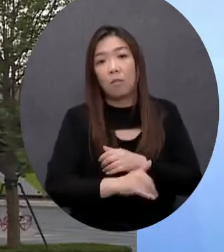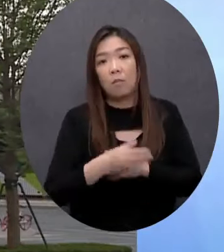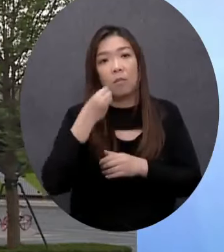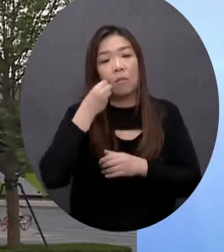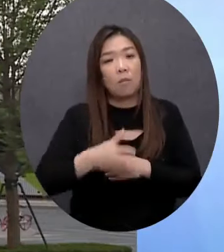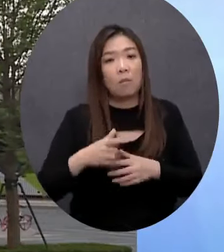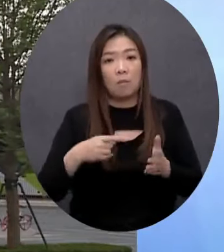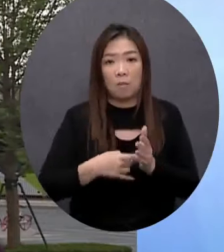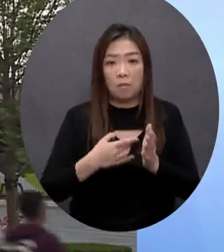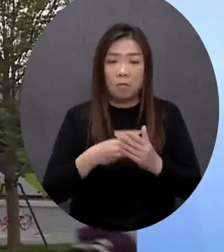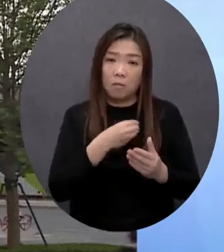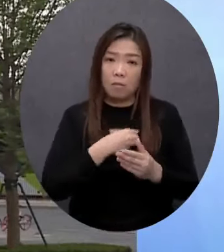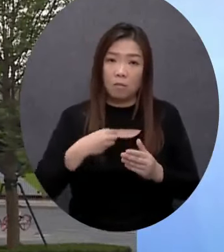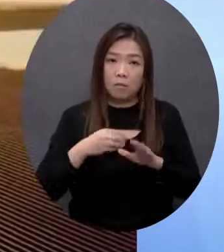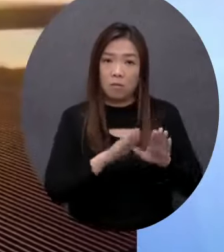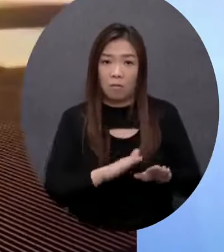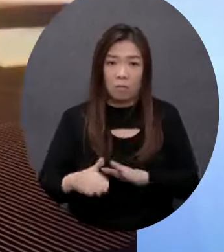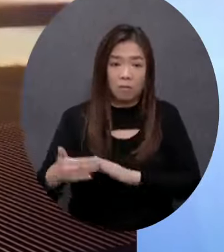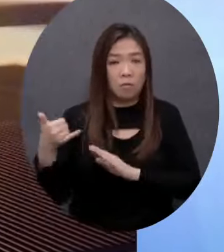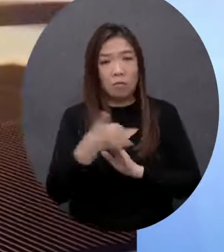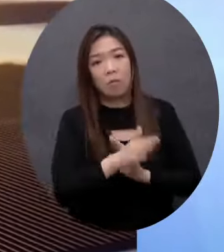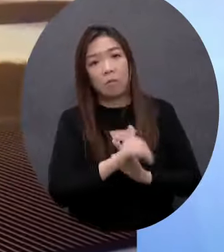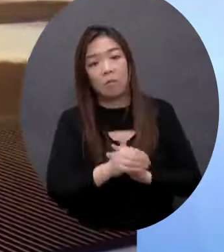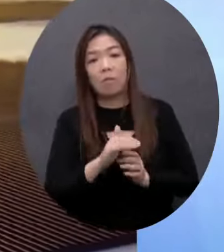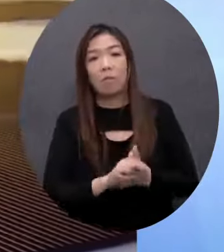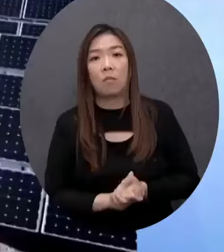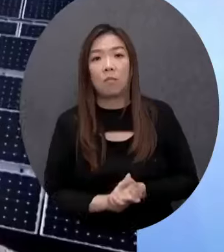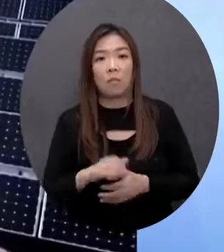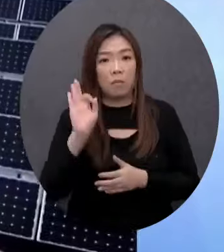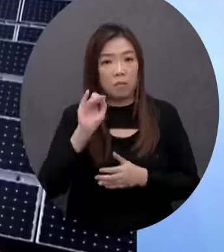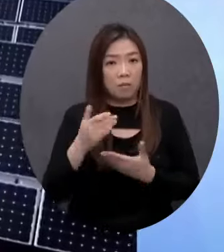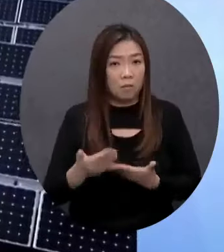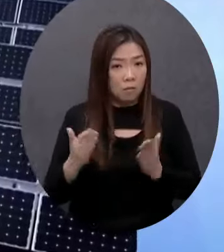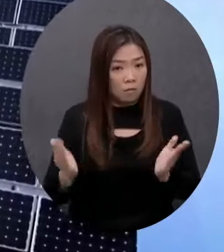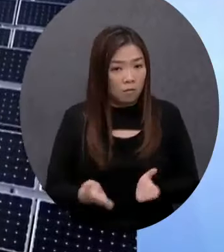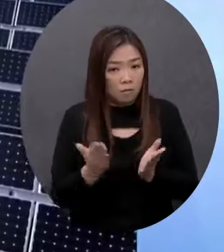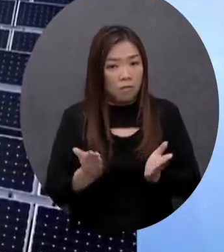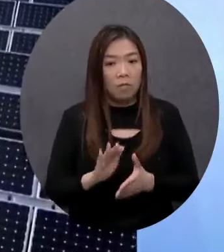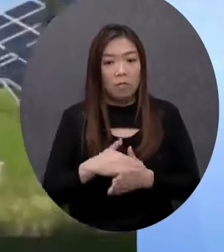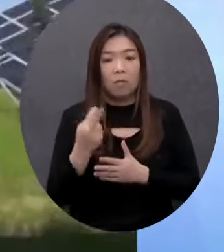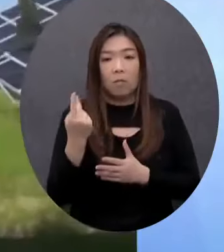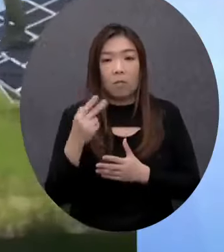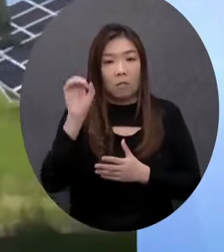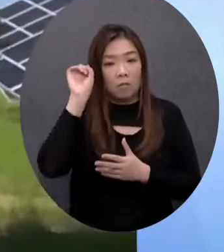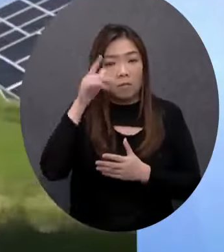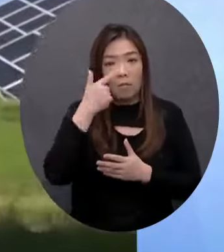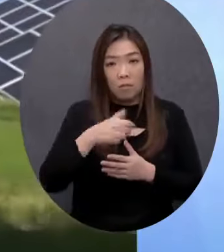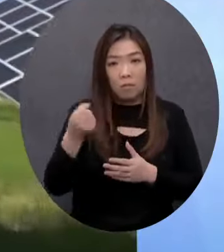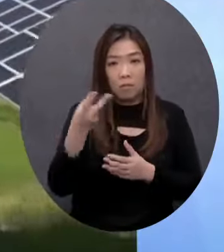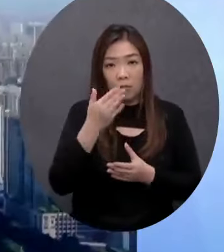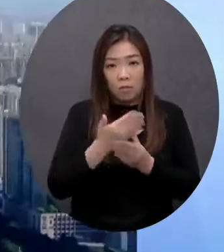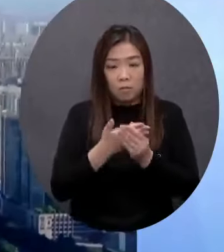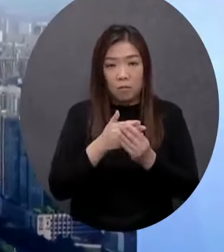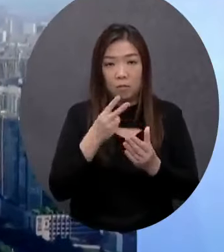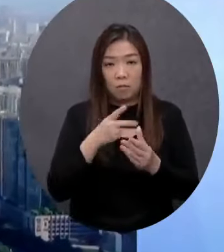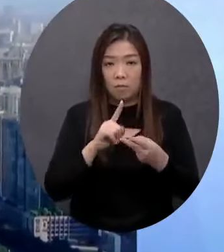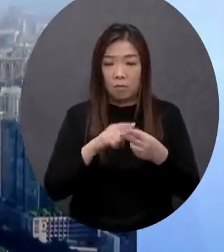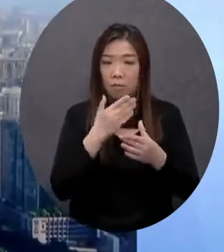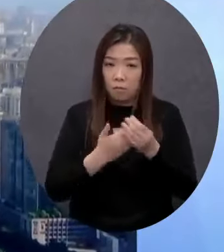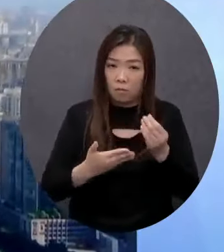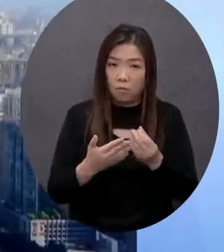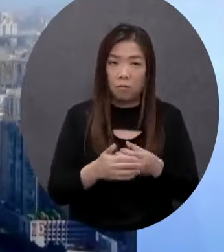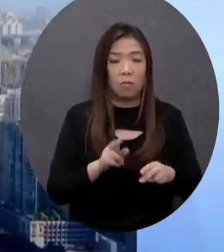醫療等服務業准入。他說法國正是推進基於綠色創新的再工業化，中國亦都